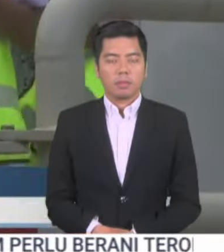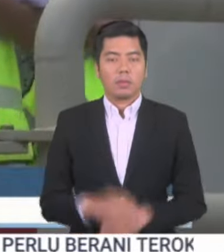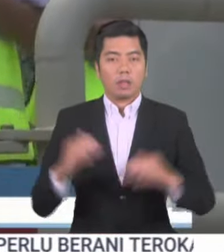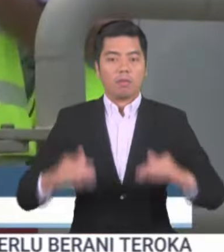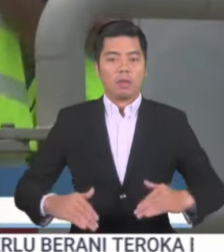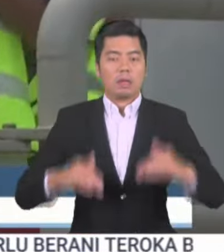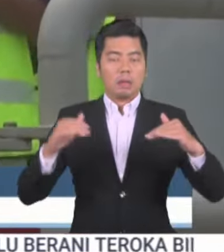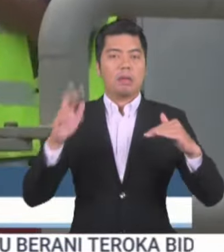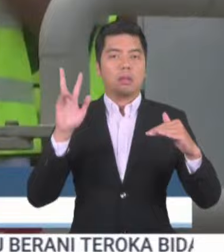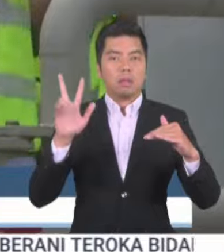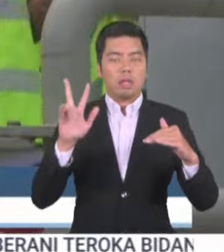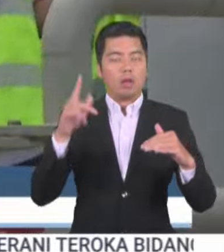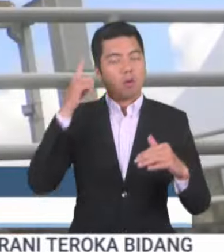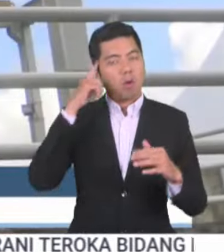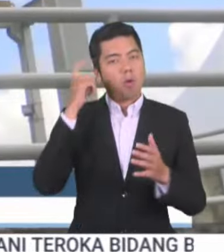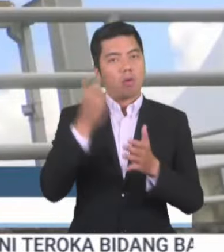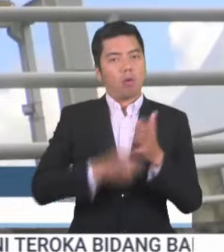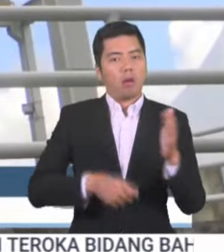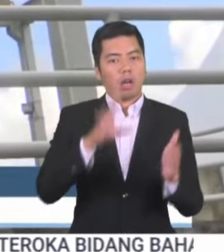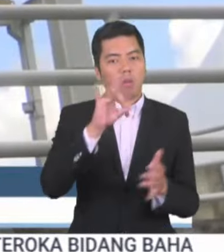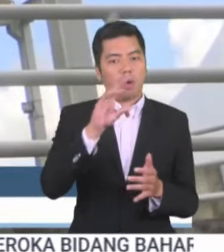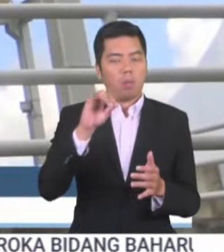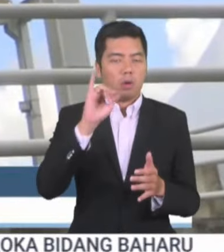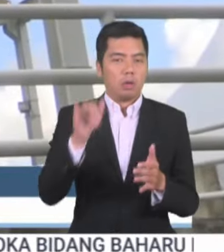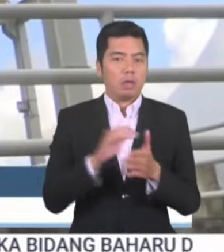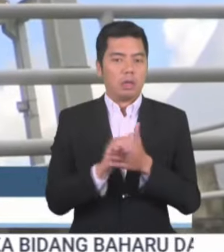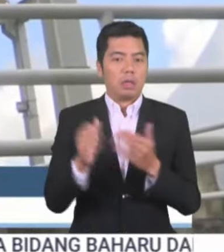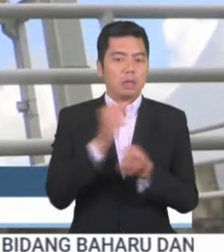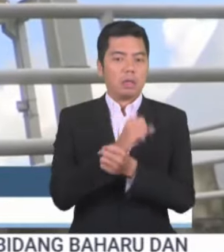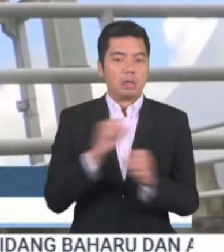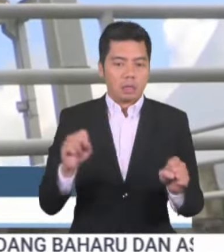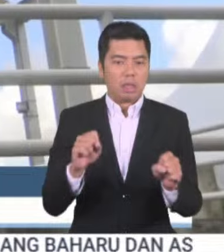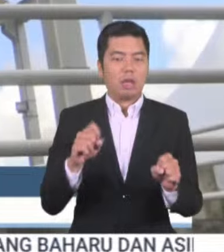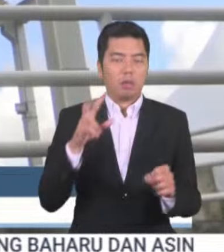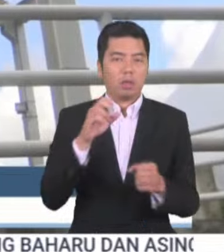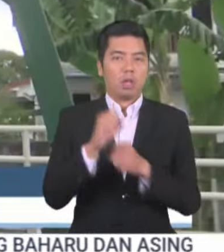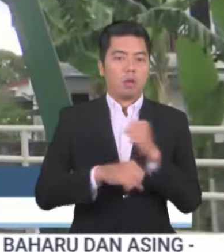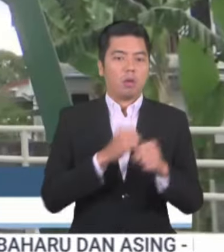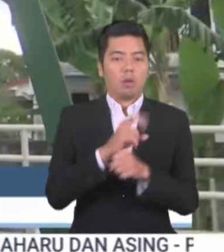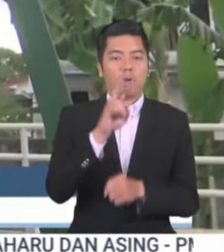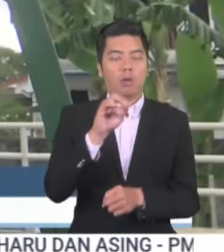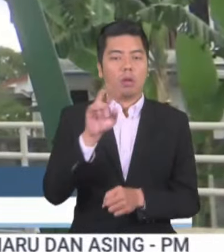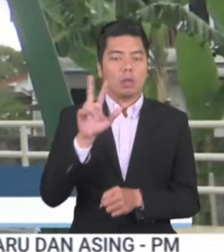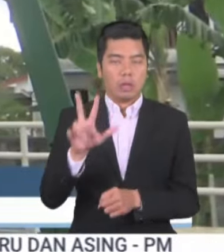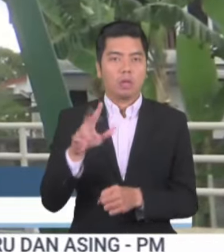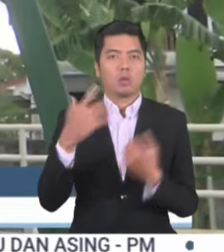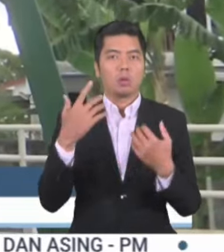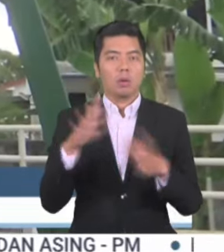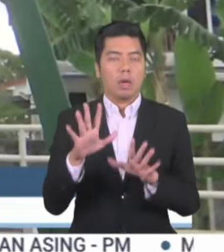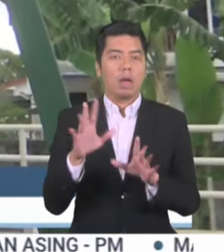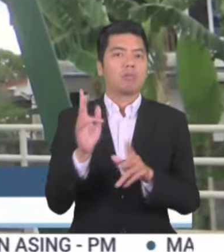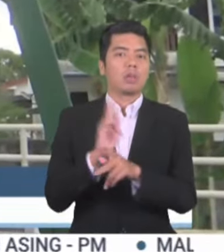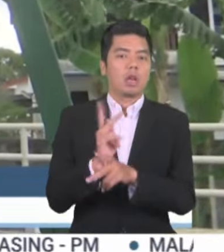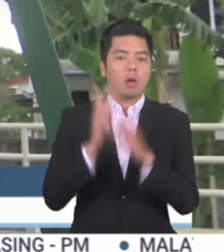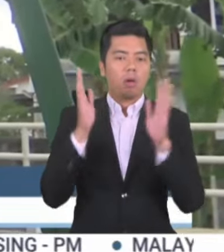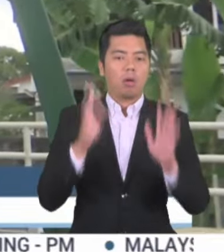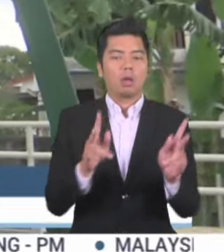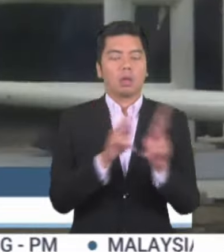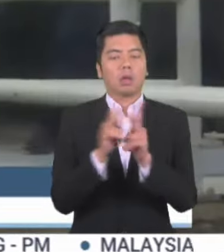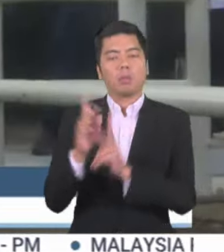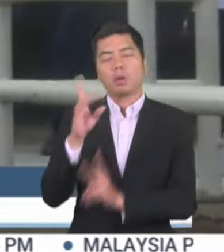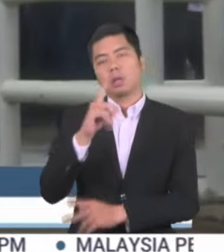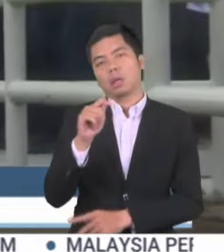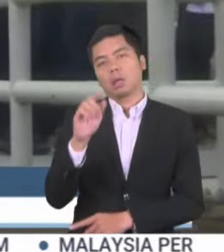Fasa 3 dengan kos RM85 juta siap pada Disember 2023 melindungi 15,000 penduduk di Kampung Datuk